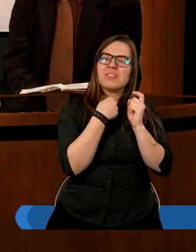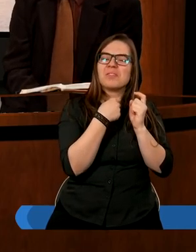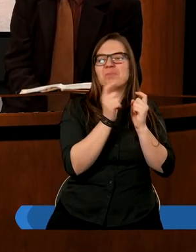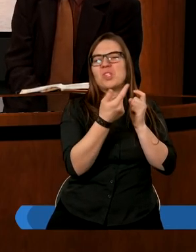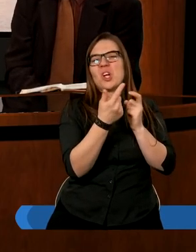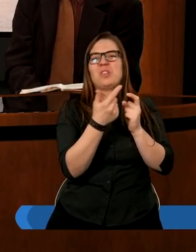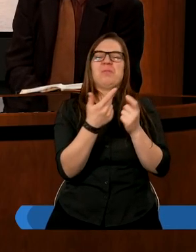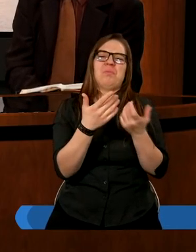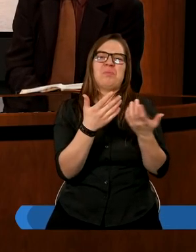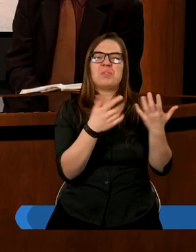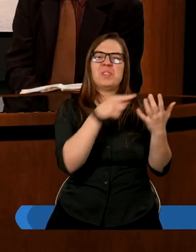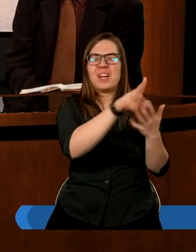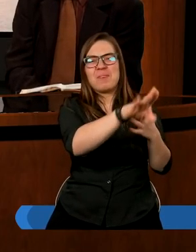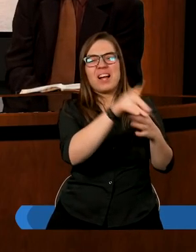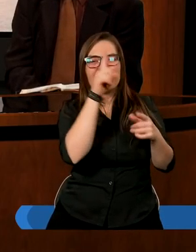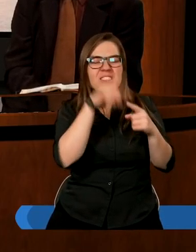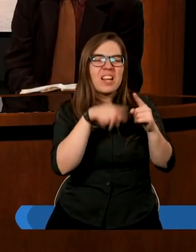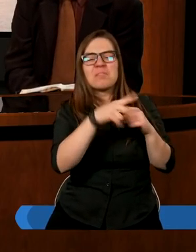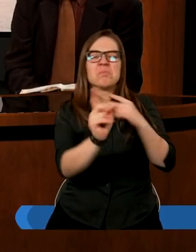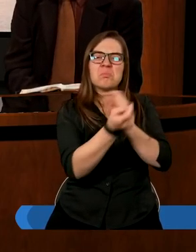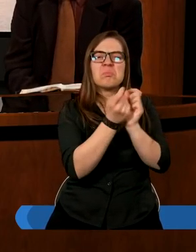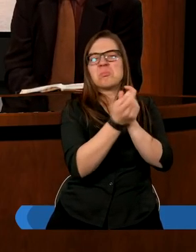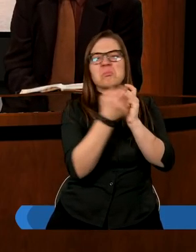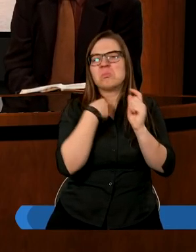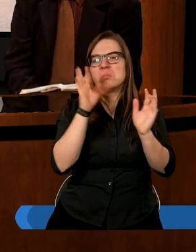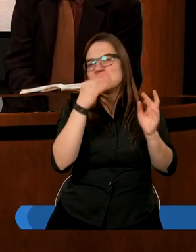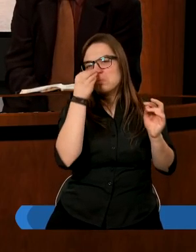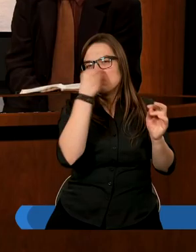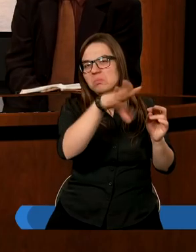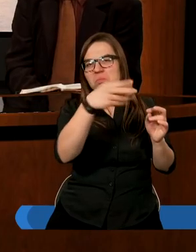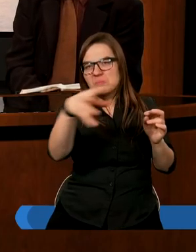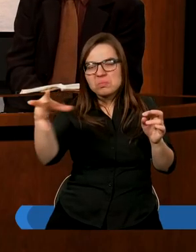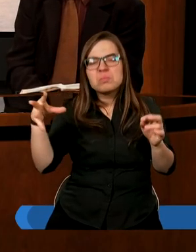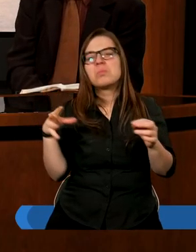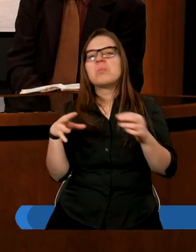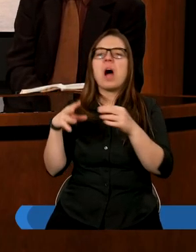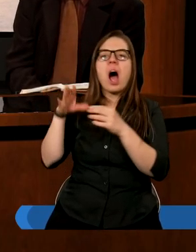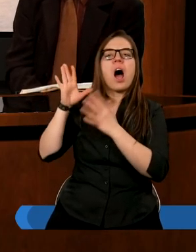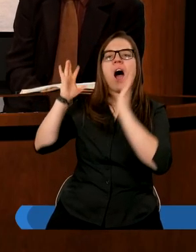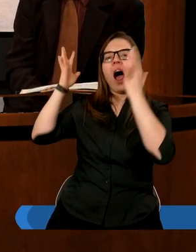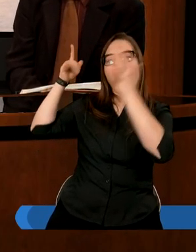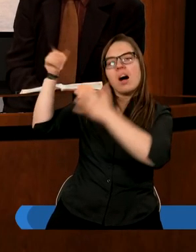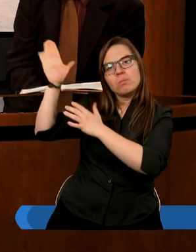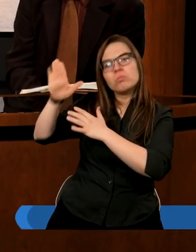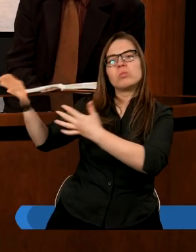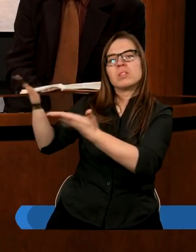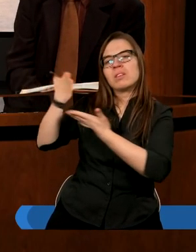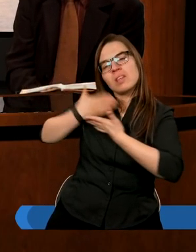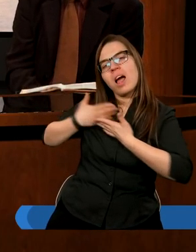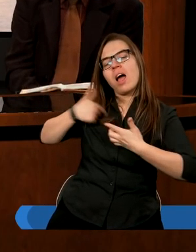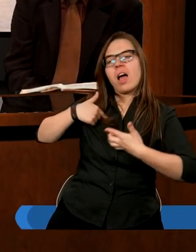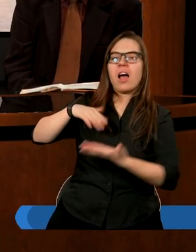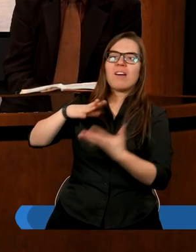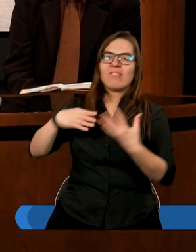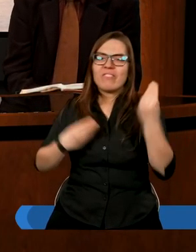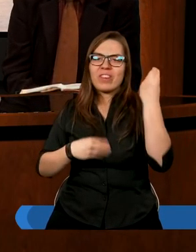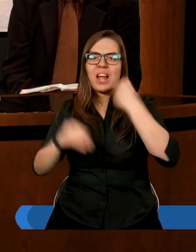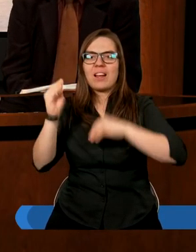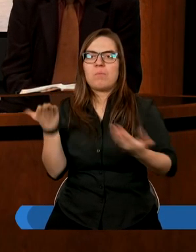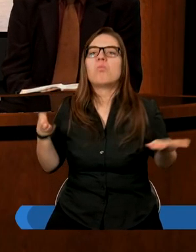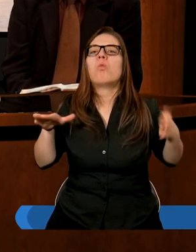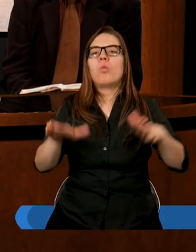mają coś w sobie. Tak. I wtedy ta chwała Bogu jest w pełni oddawana. Tak. Proszę